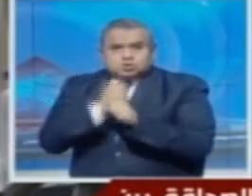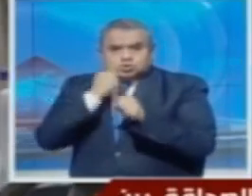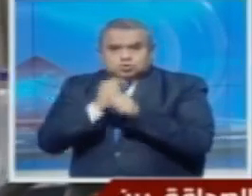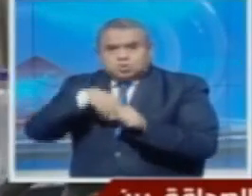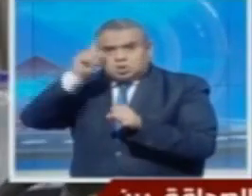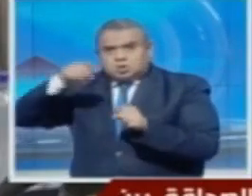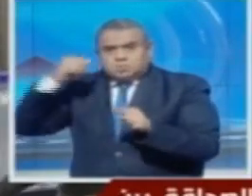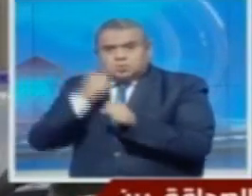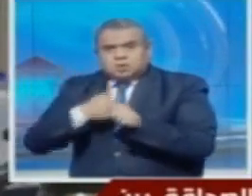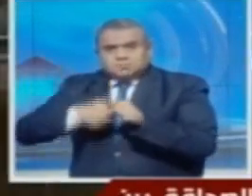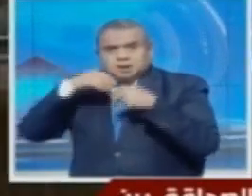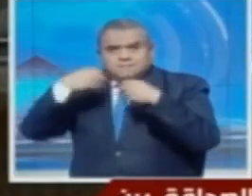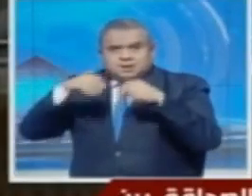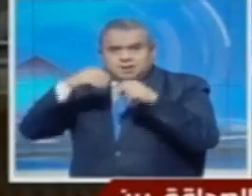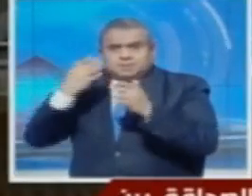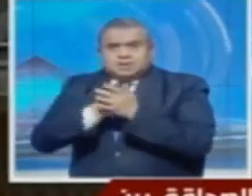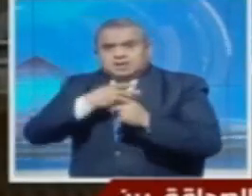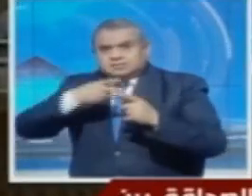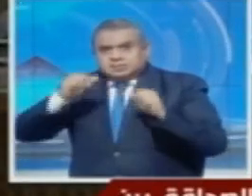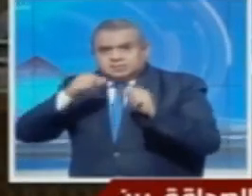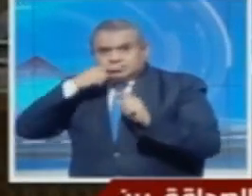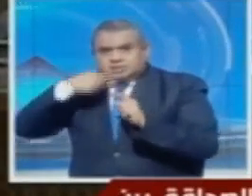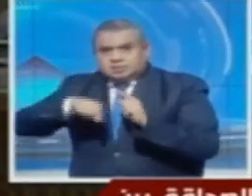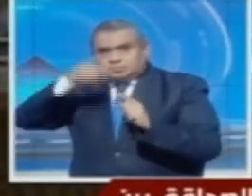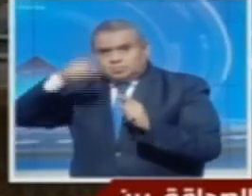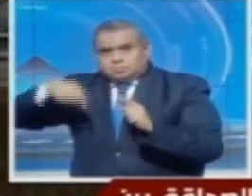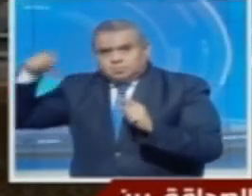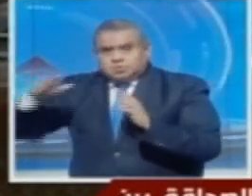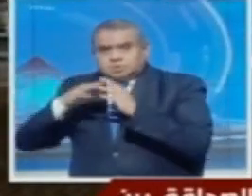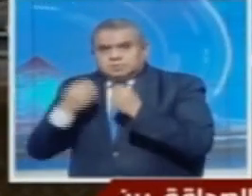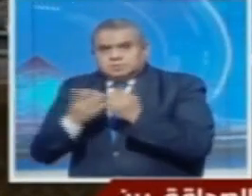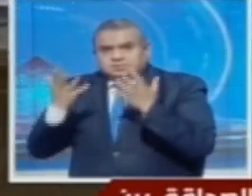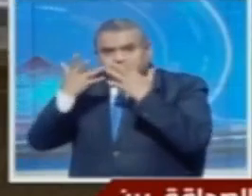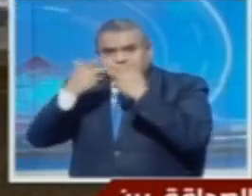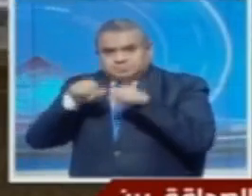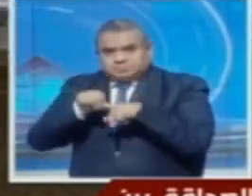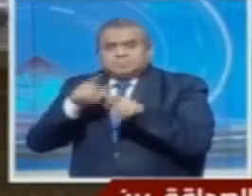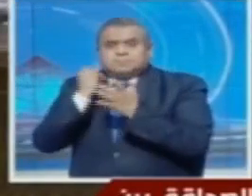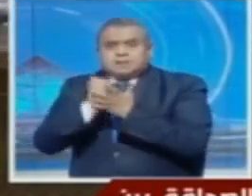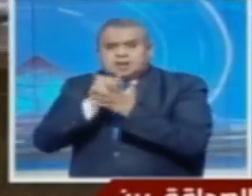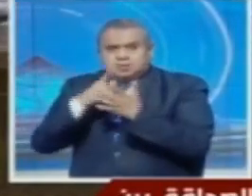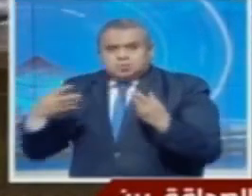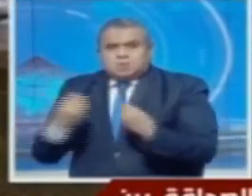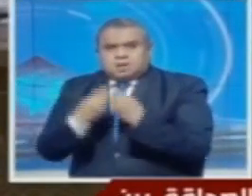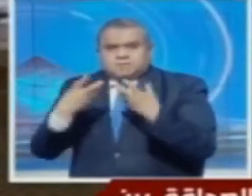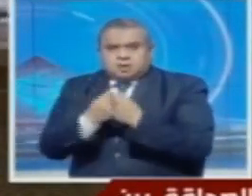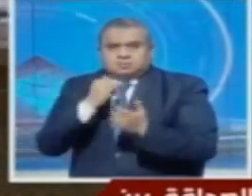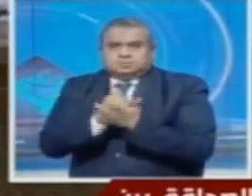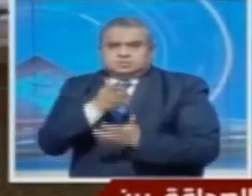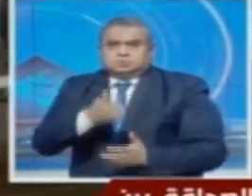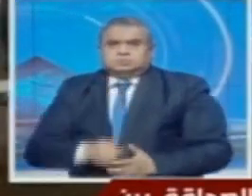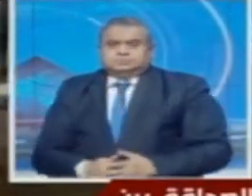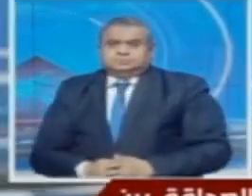آلية البورصة السلعية على باقي المحاصيل من خلال البورصة المصرية وبالتنسيق مع الجهات المعنية.